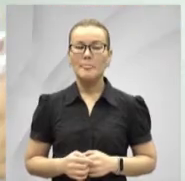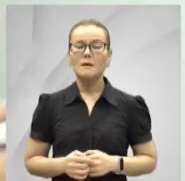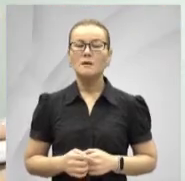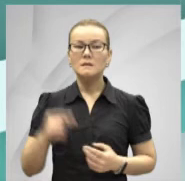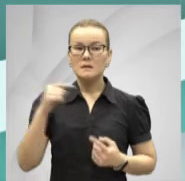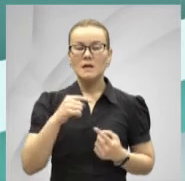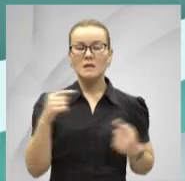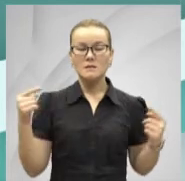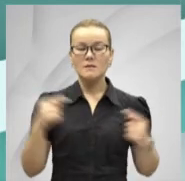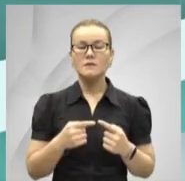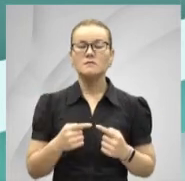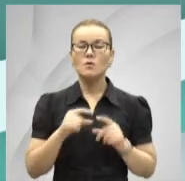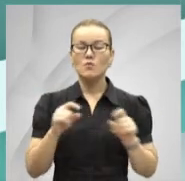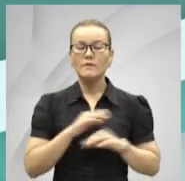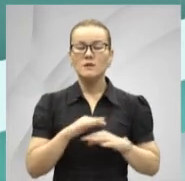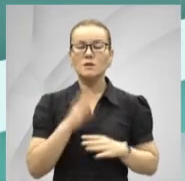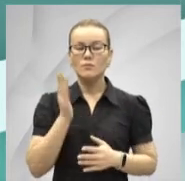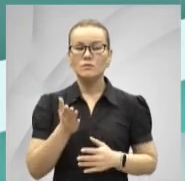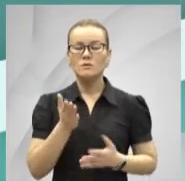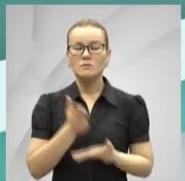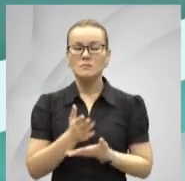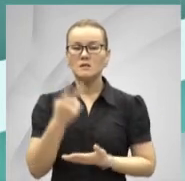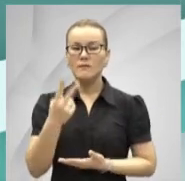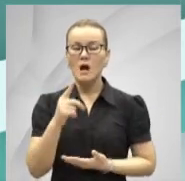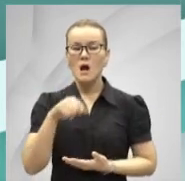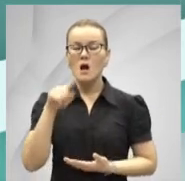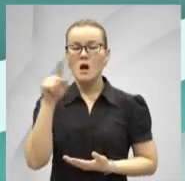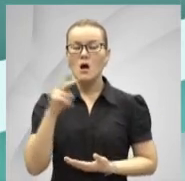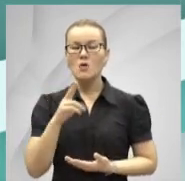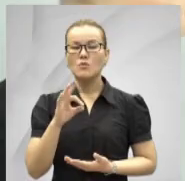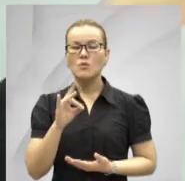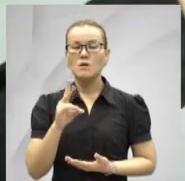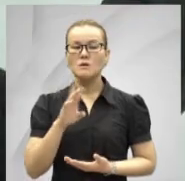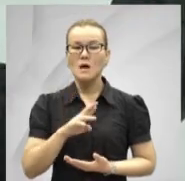Соответственно, уравнение будет иметь два корня. Переменная t1.